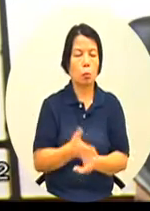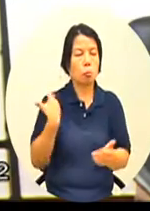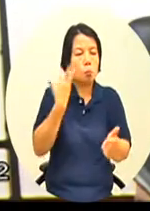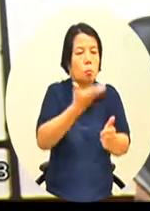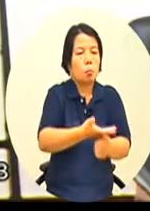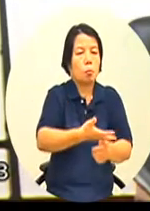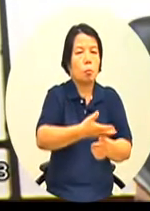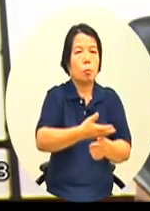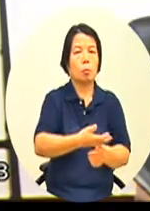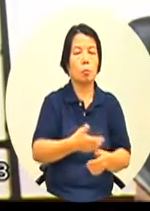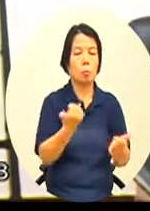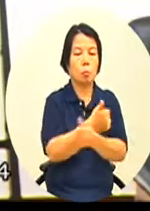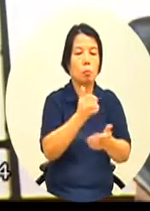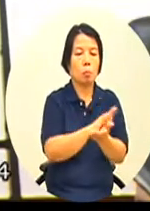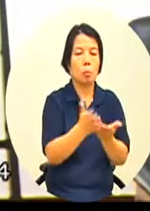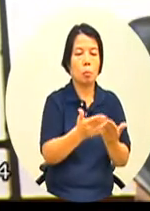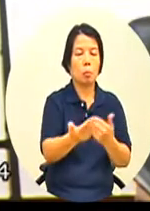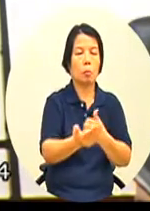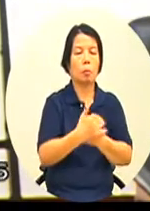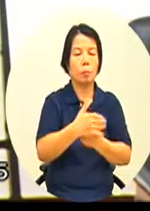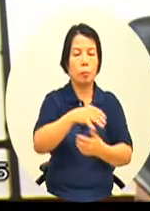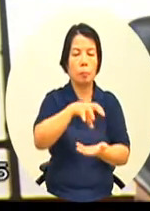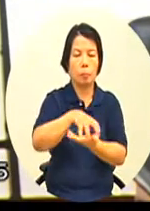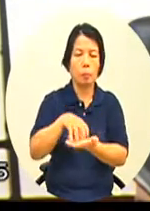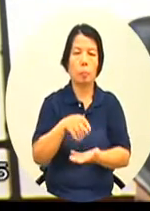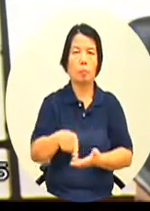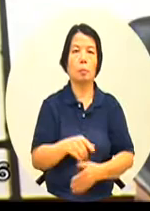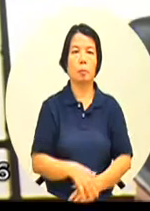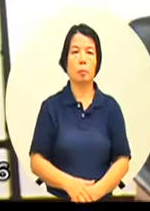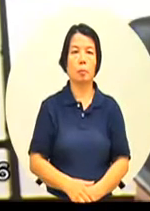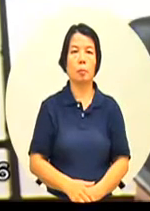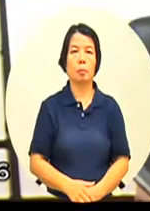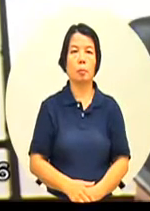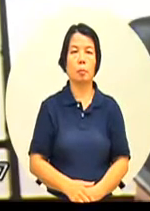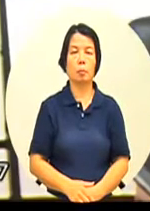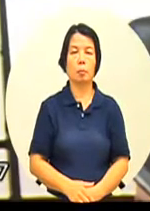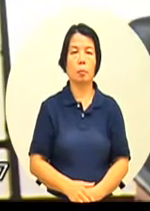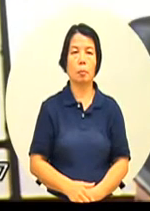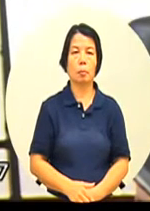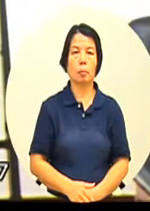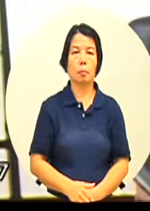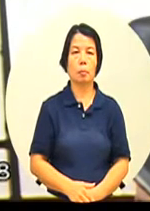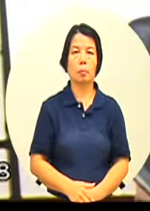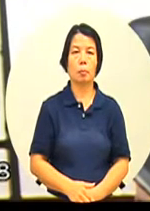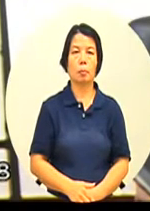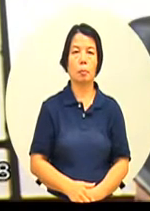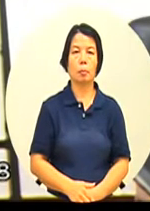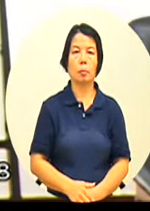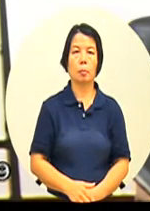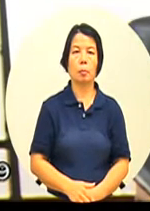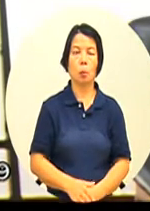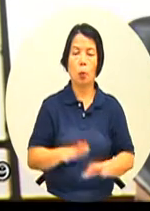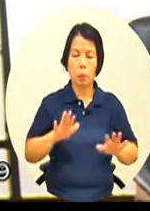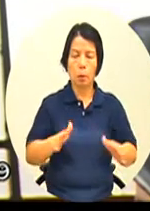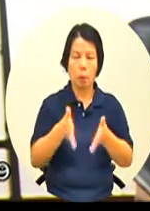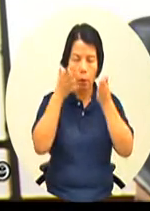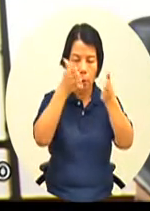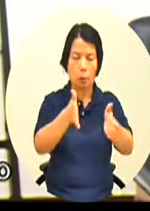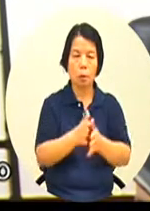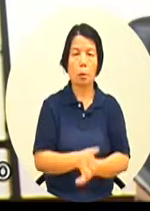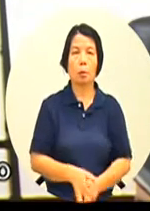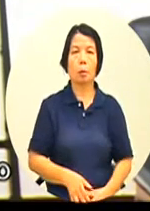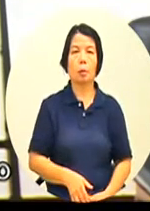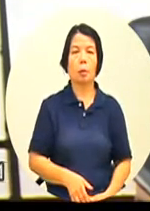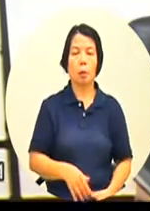可以来检讨看看啦。那再来就 我想我把剩下来的时间来针对我们这个参与式